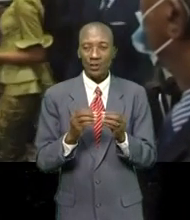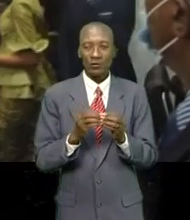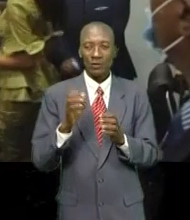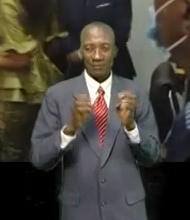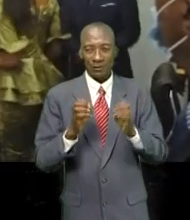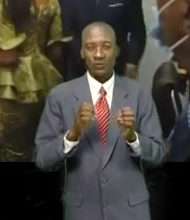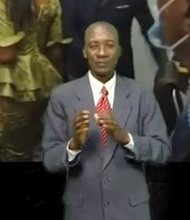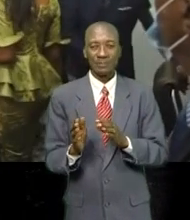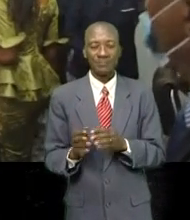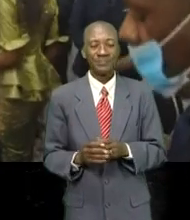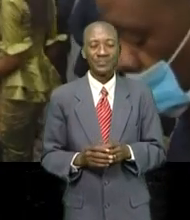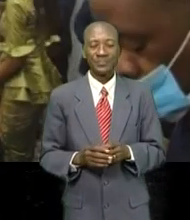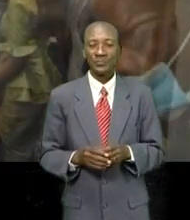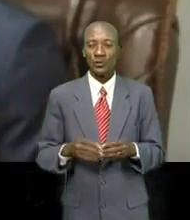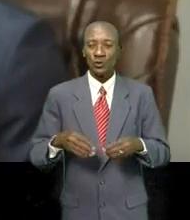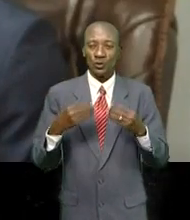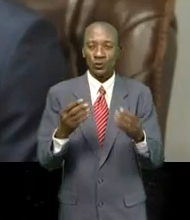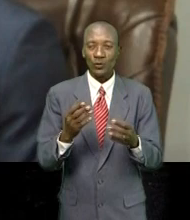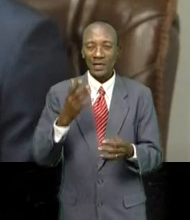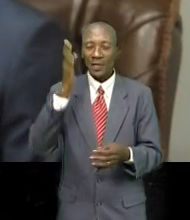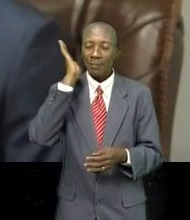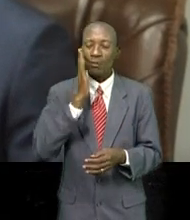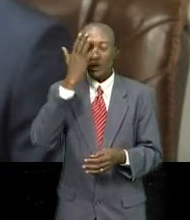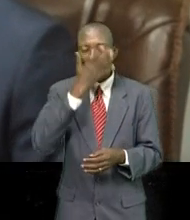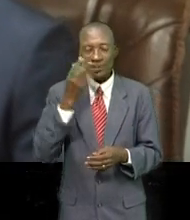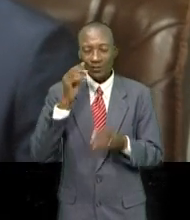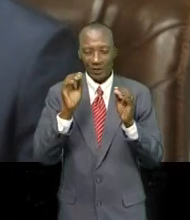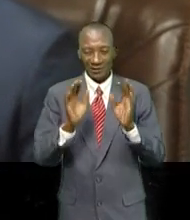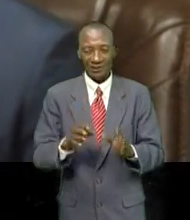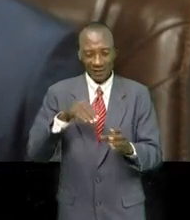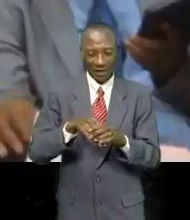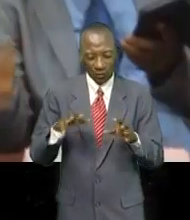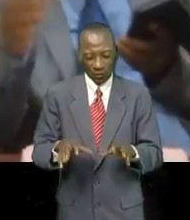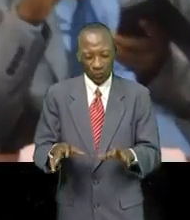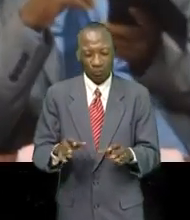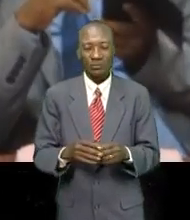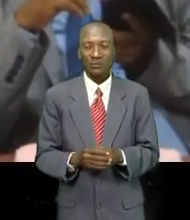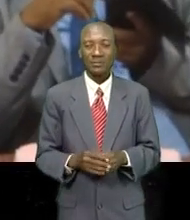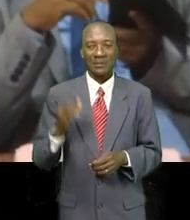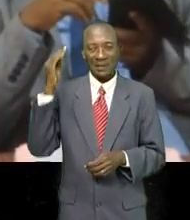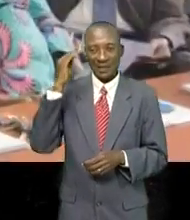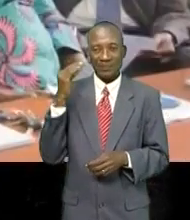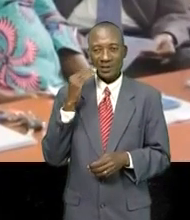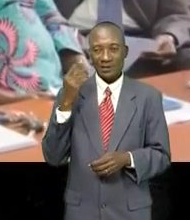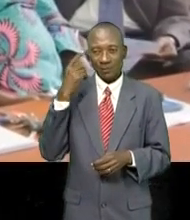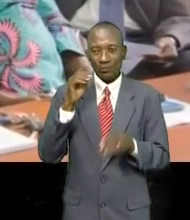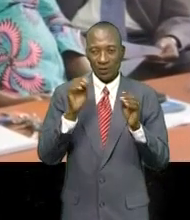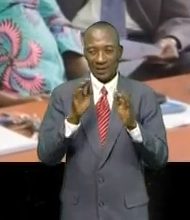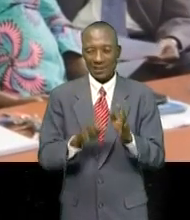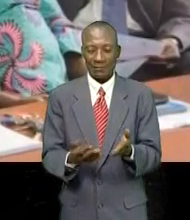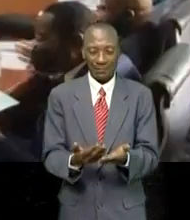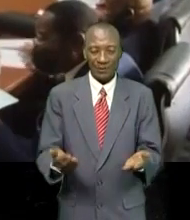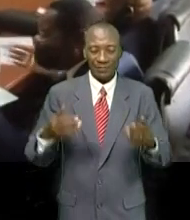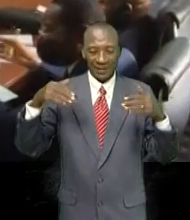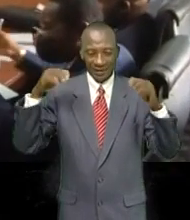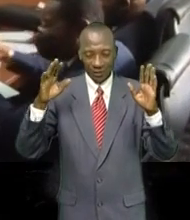Redorer l'image de l'enseignant et de l'enseignement en RDC fait partie de son cheval de bataille. Le ministre de l'enseignement primaire, secondaire et technique,